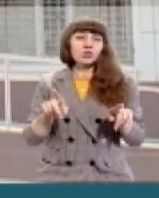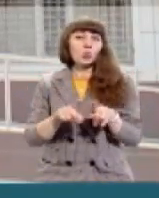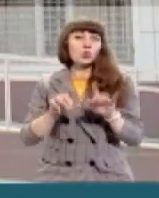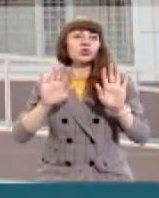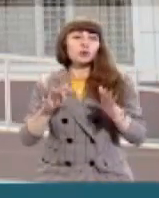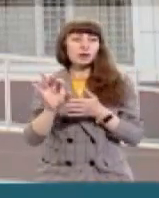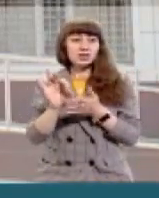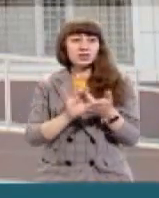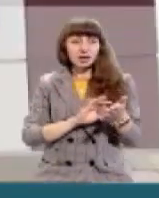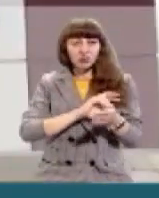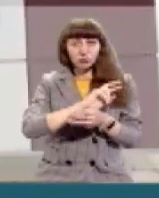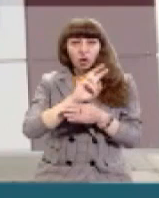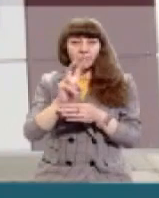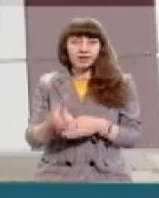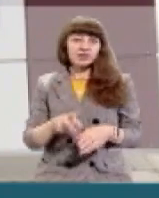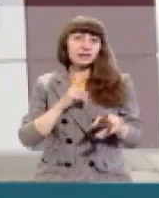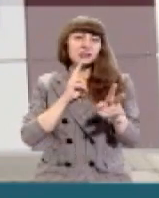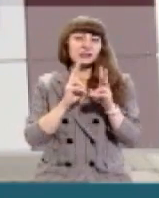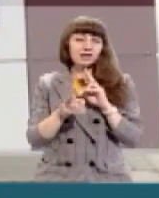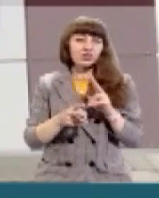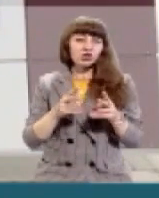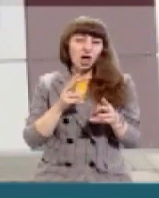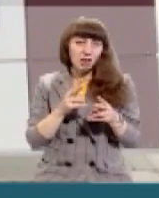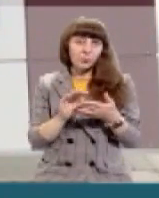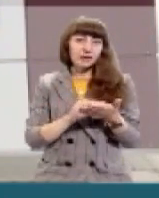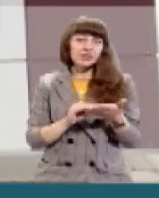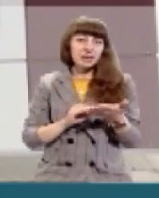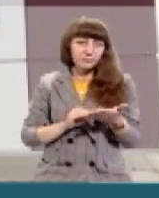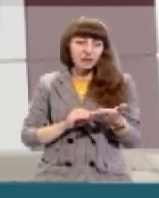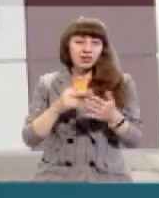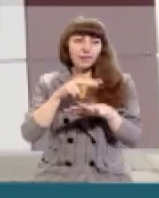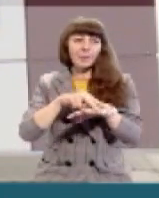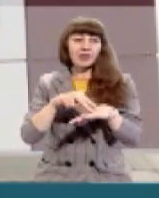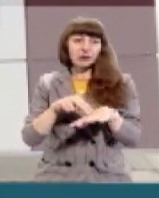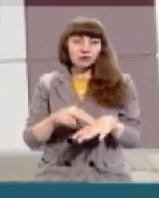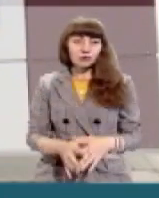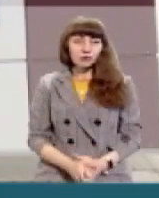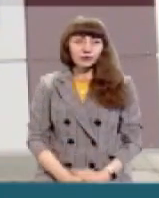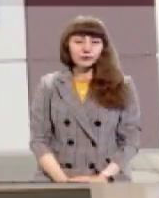органдарына тиісті өтінішпен жүгінуді ұсынамыз, дейді полицейлер. Гүлім Қажымқызы, Радион Бабич, қостанай телеарнасы.